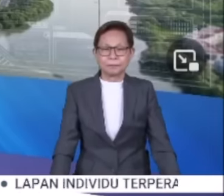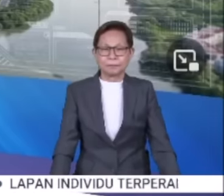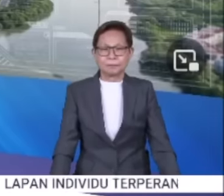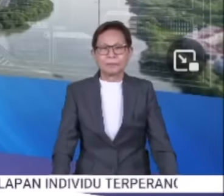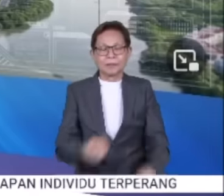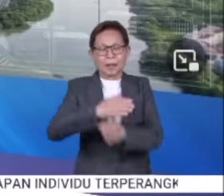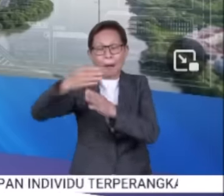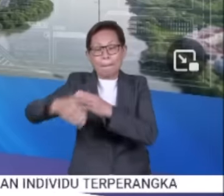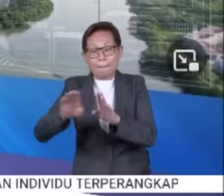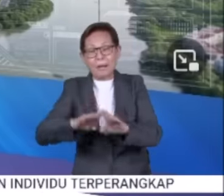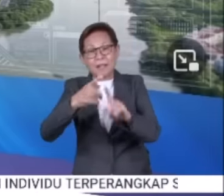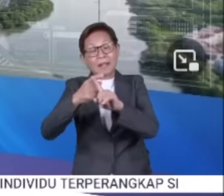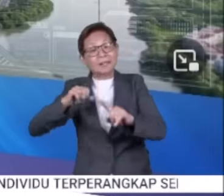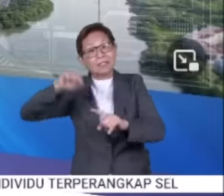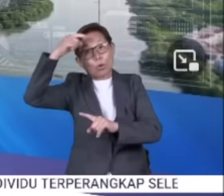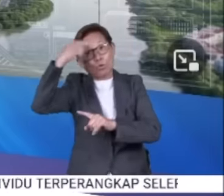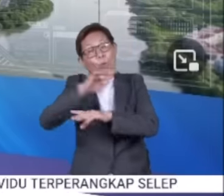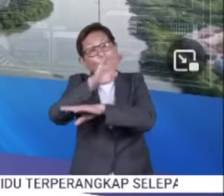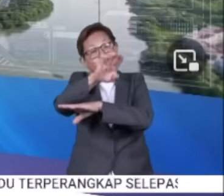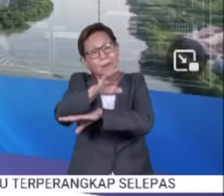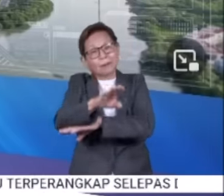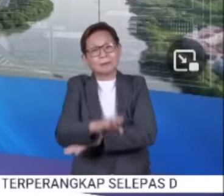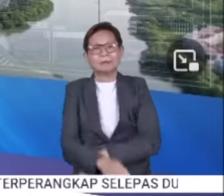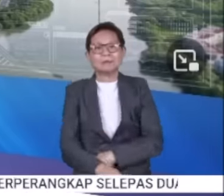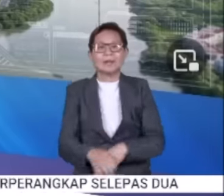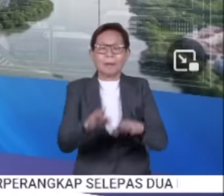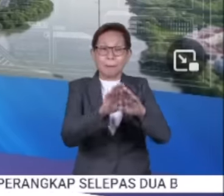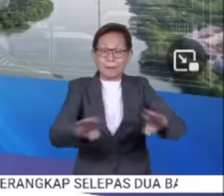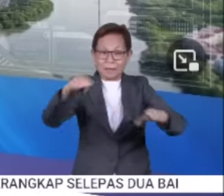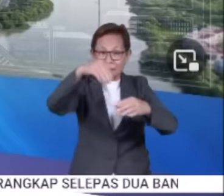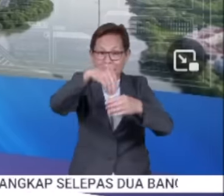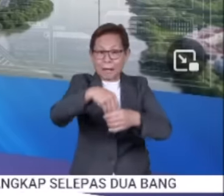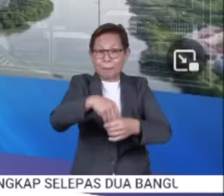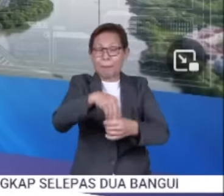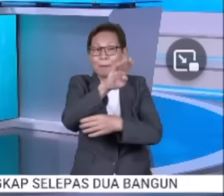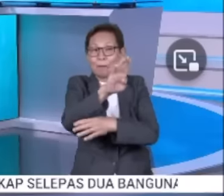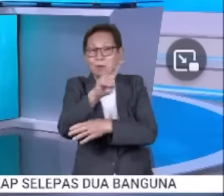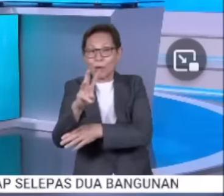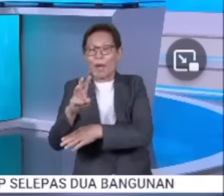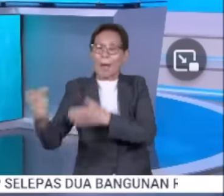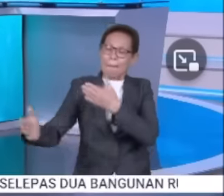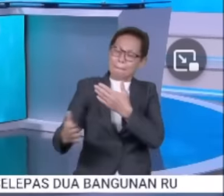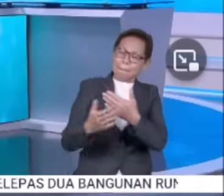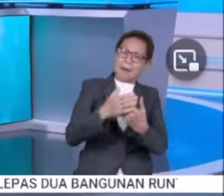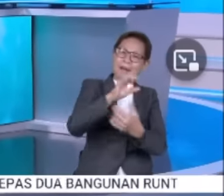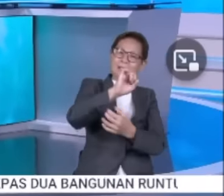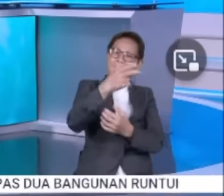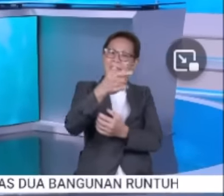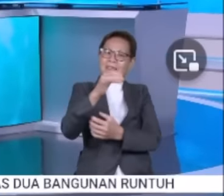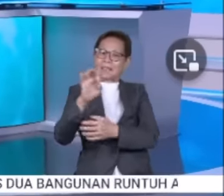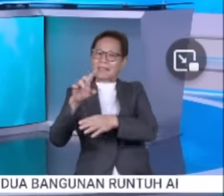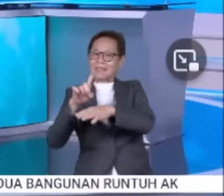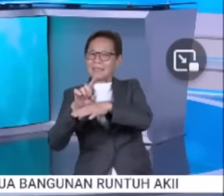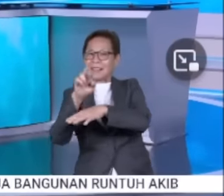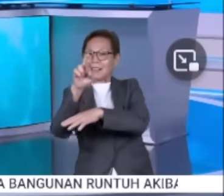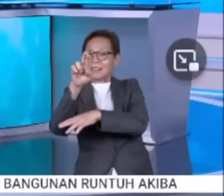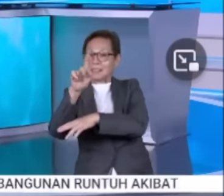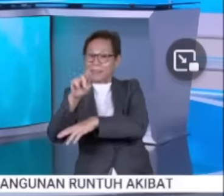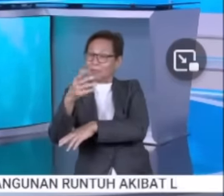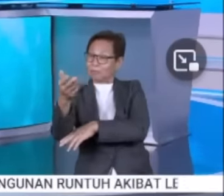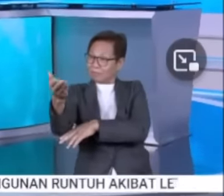Baik, sekian perkembangan berita dari Sabah untuk petang ini. Ikuti lebih banyak paparan dalam berita wilayah. Kembali bersama dengan Sahih di Angkasa Puri.